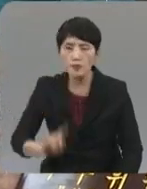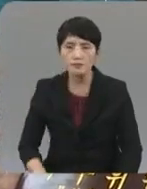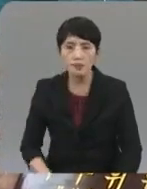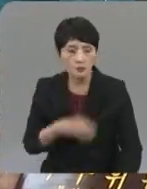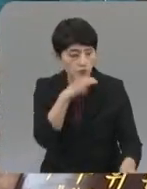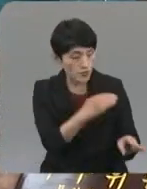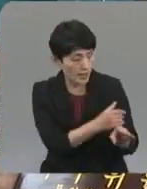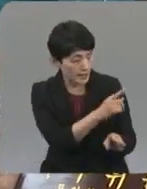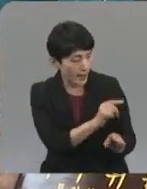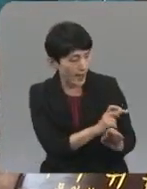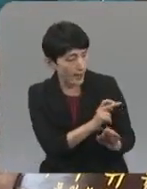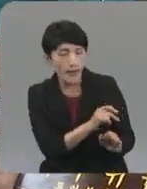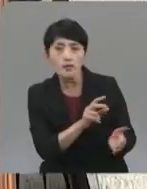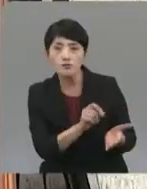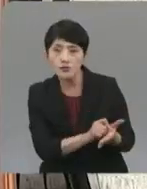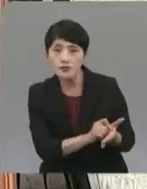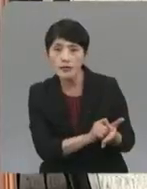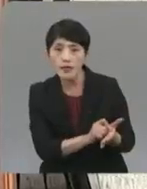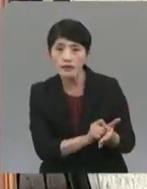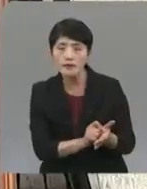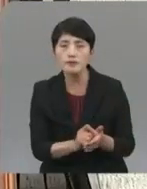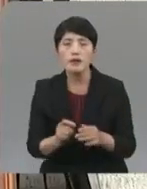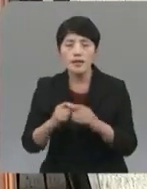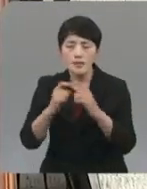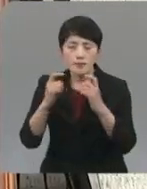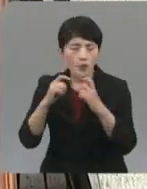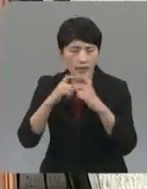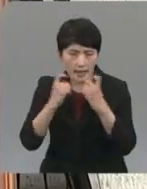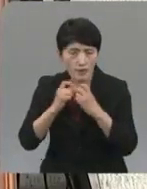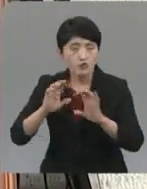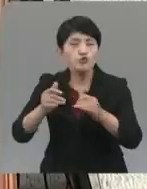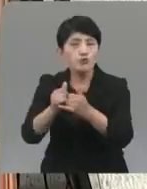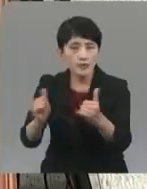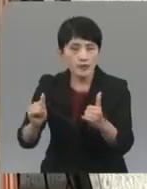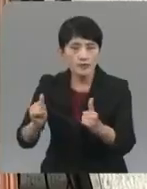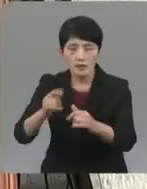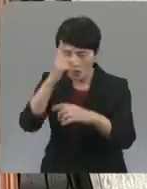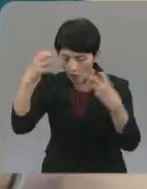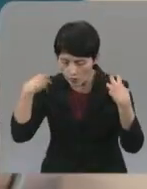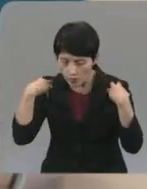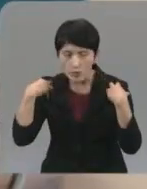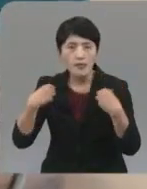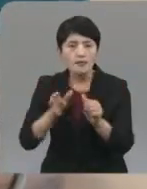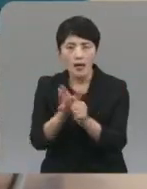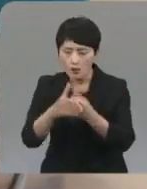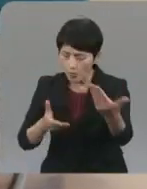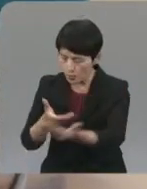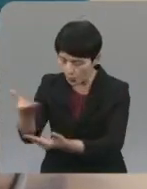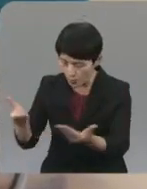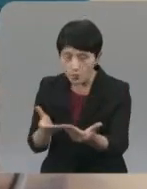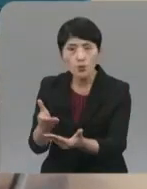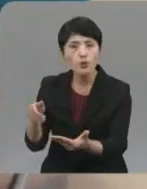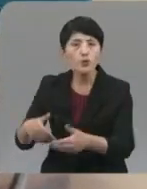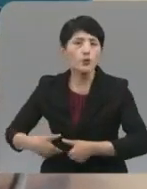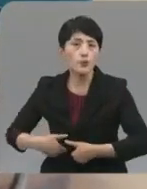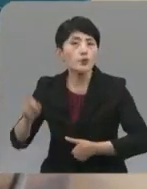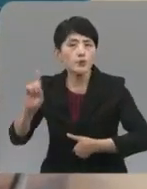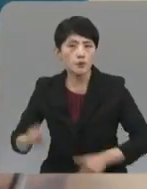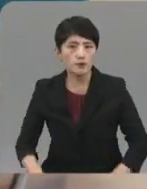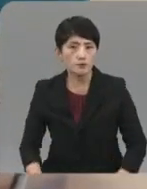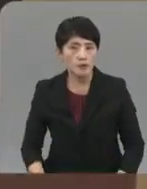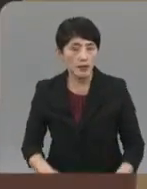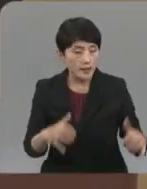резко повысится добавил юнцуй На заседании обсуждалось также проведение учений по